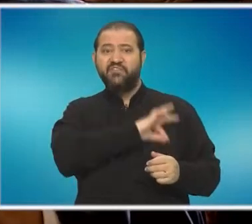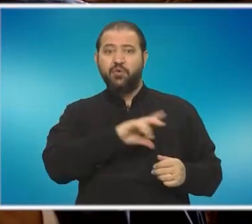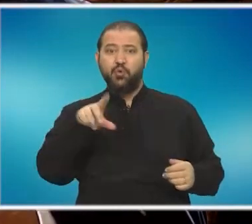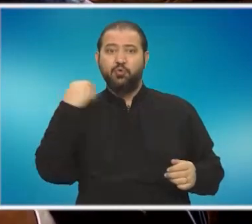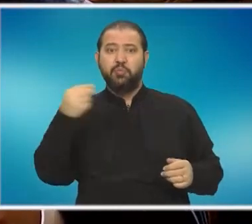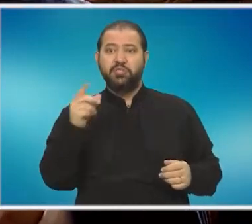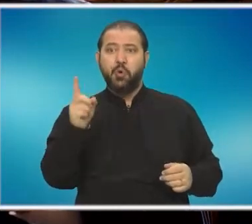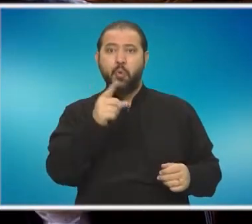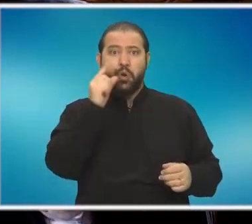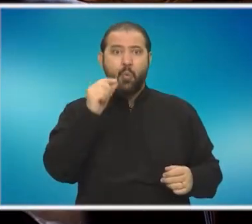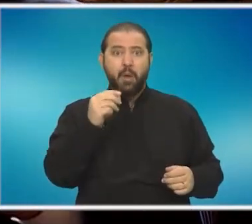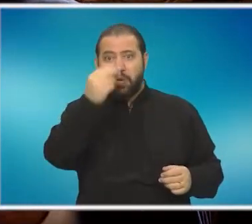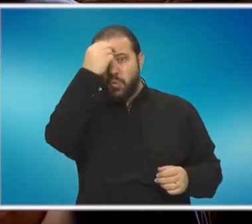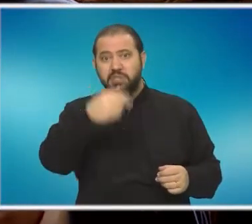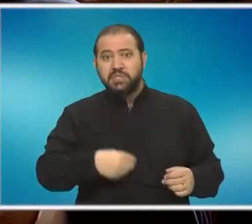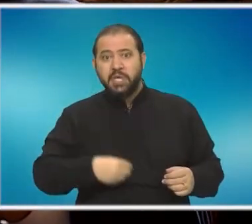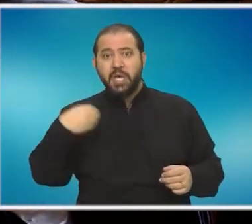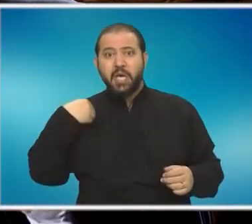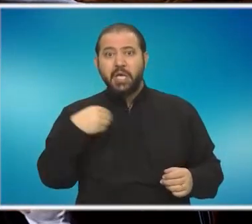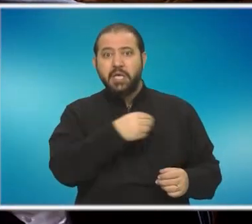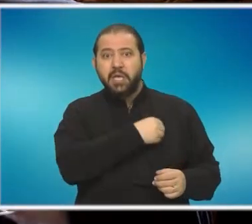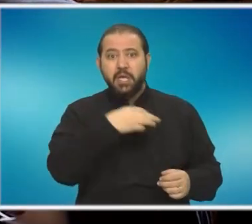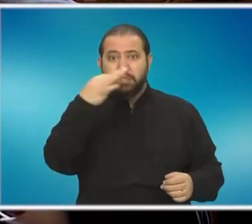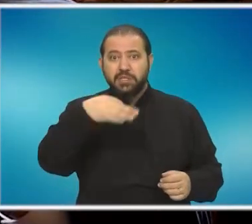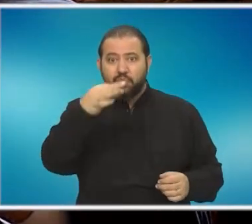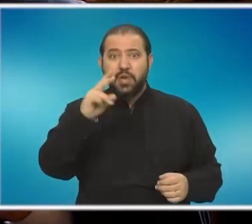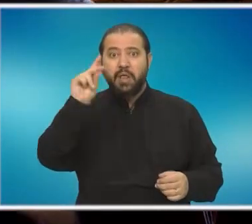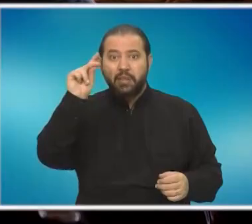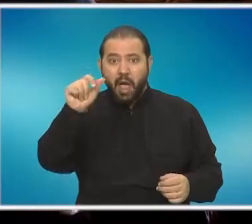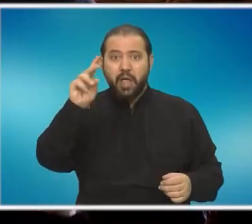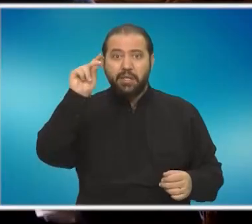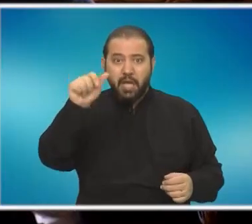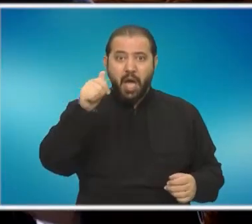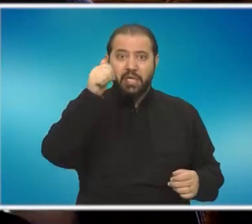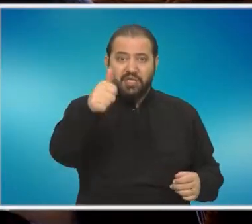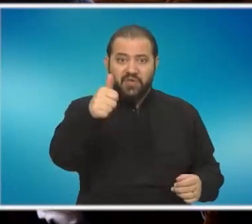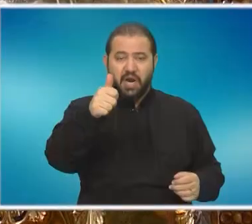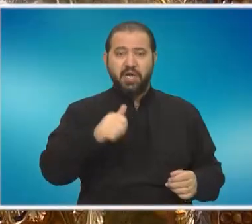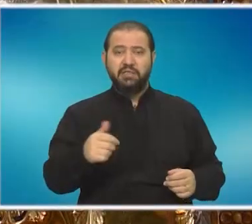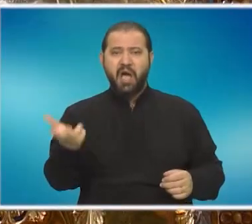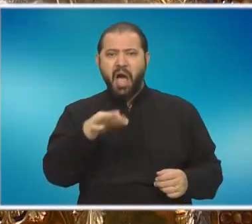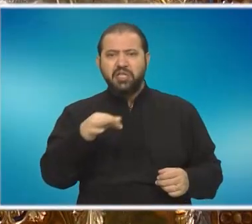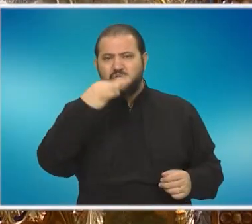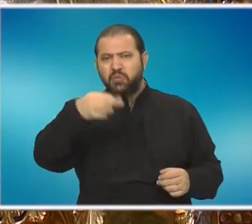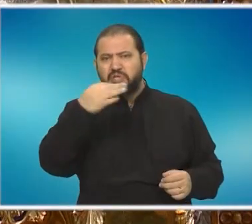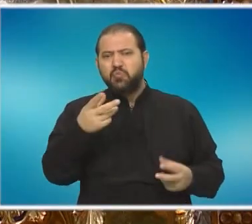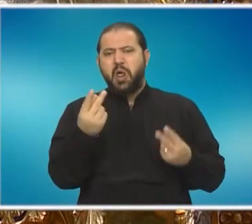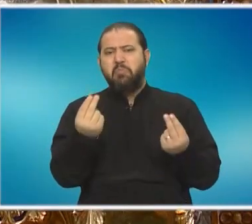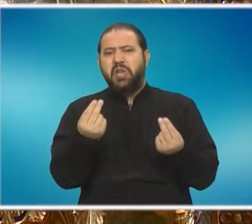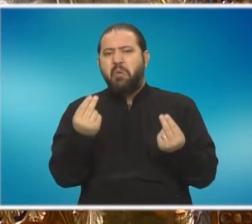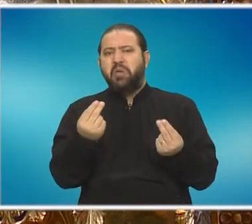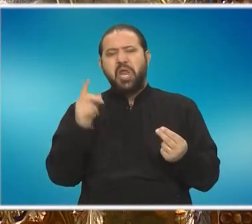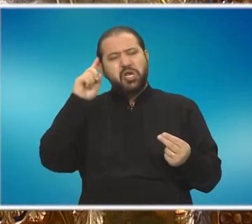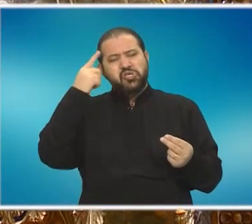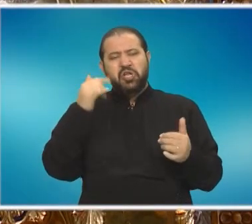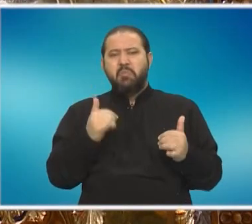diverse. Unii ori să se închine și o să zică, așa este, alții ori să spună, bine, bine,